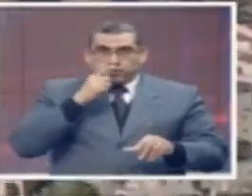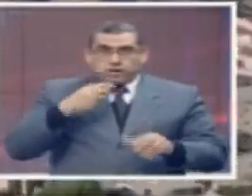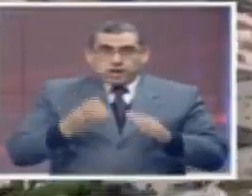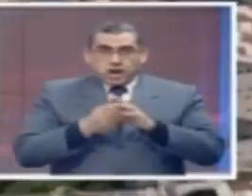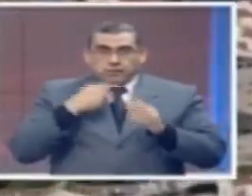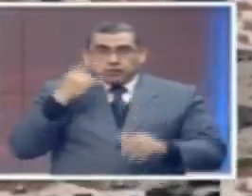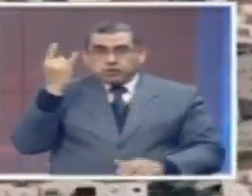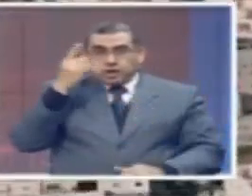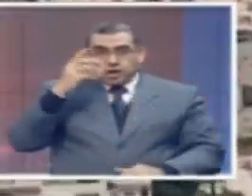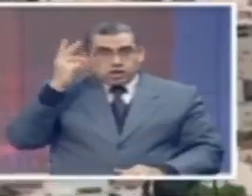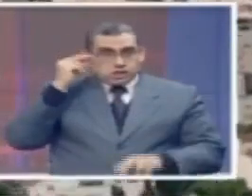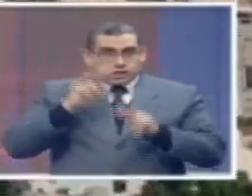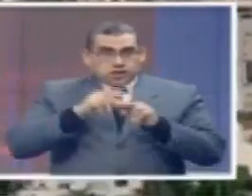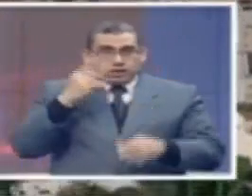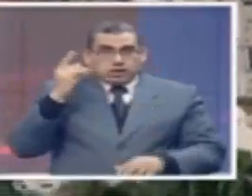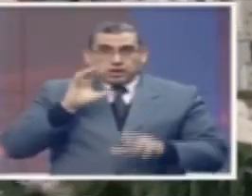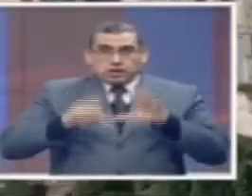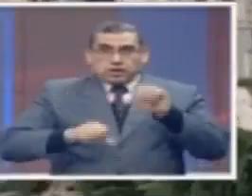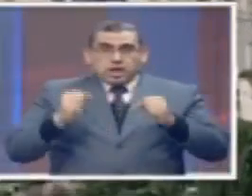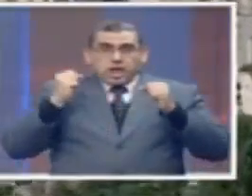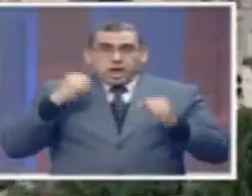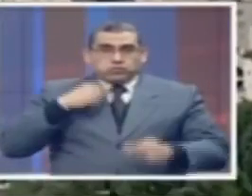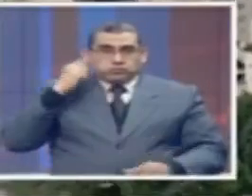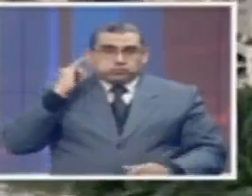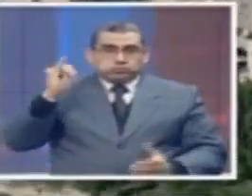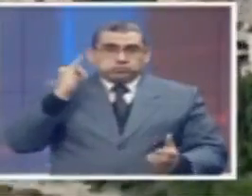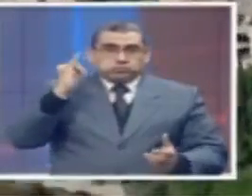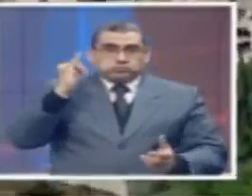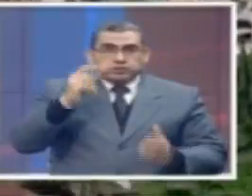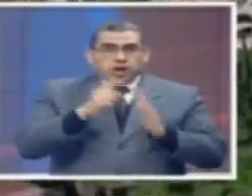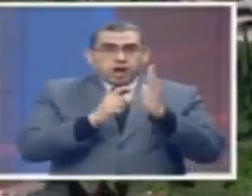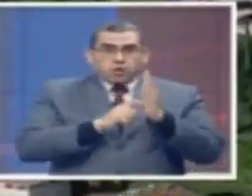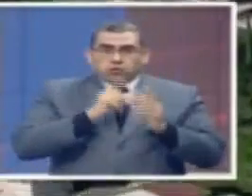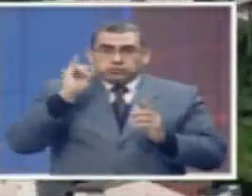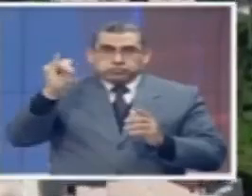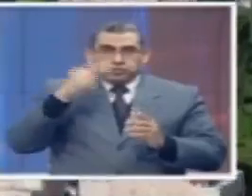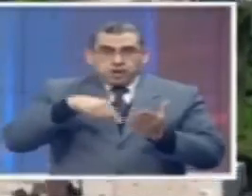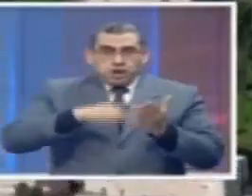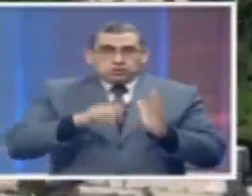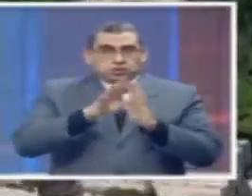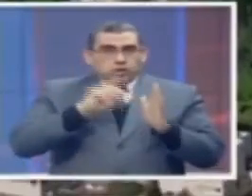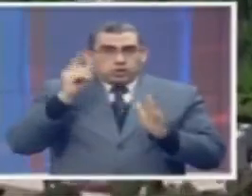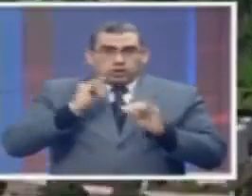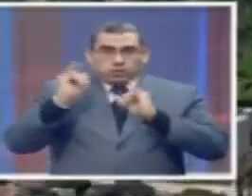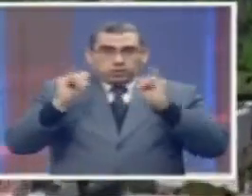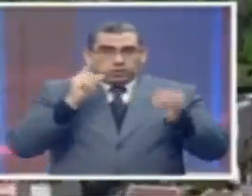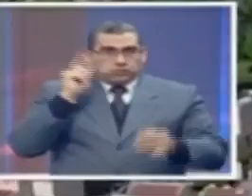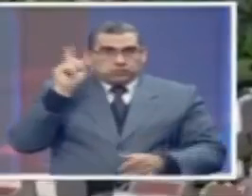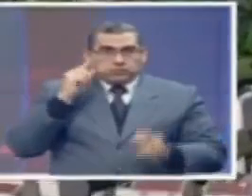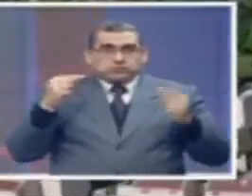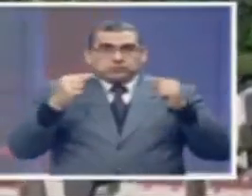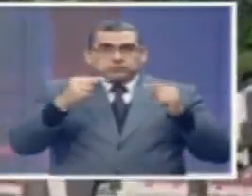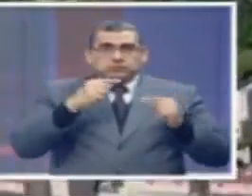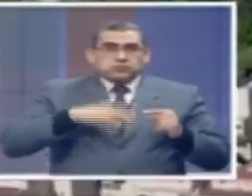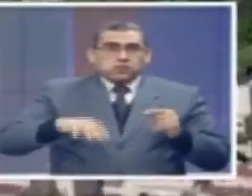سلطات الاحتلال الإسرائيلي تواصل إمعانها في الاستهانة بالقانون وقرارات الشرعية الدولية، وتحديها